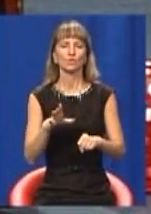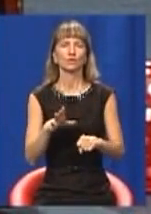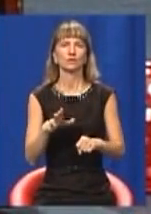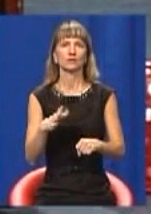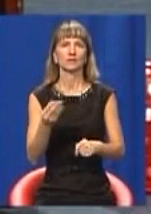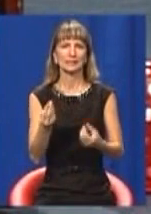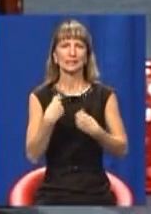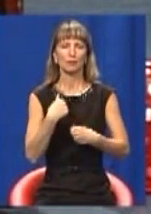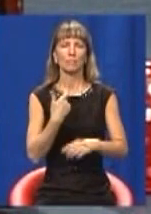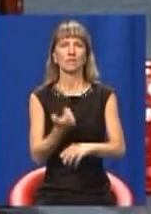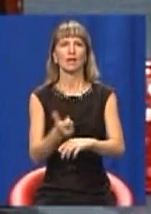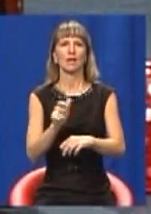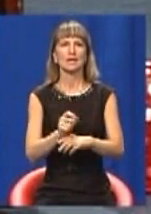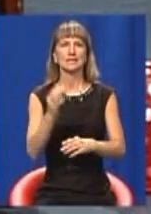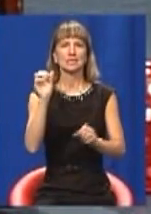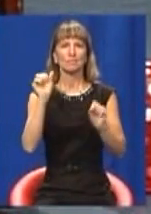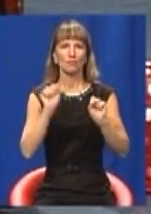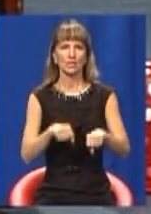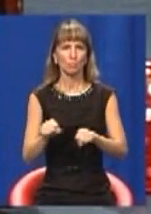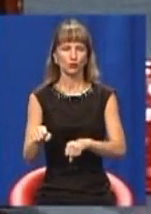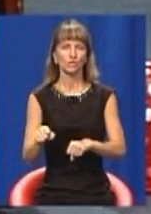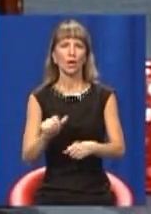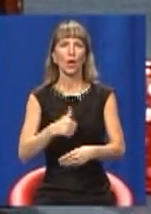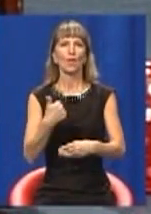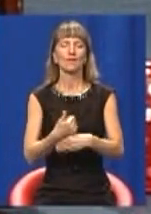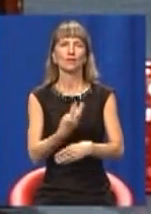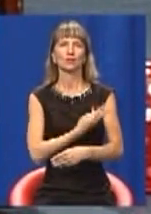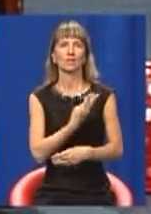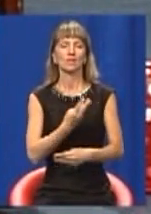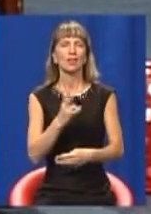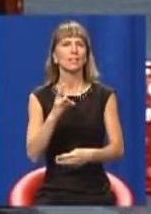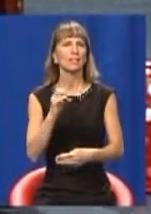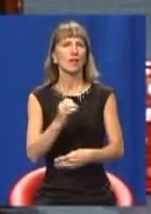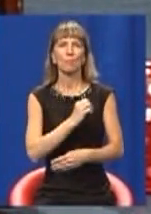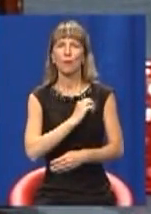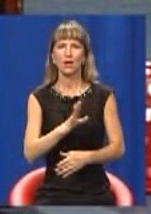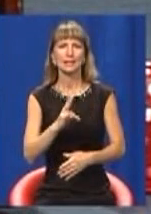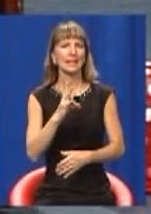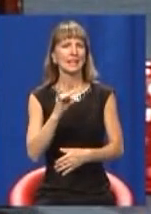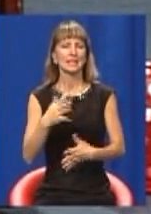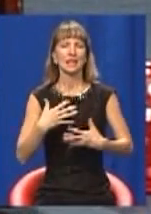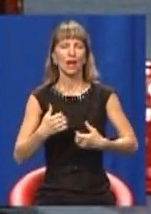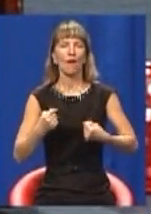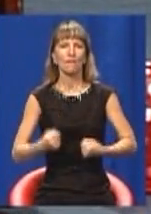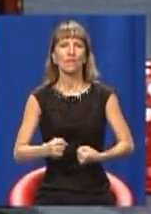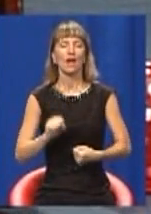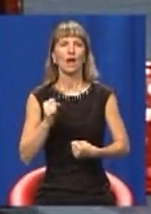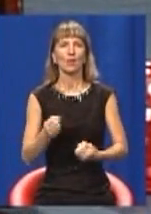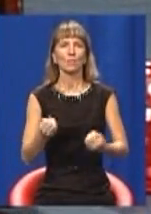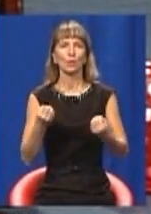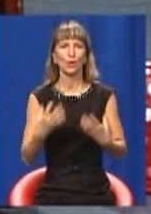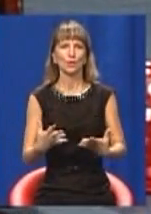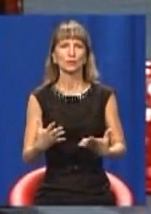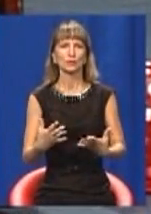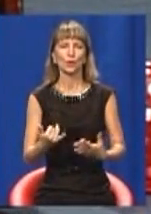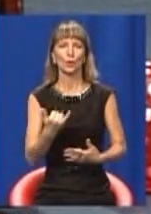мене надздібностями, то головне моє бажання буде не там не якесь багатство, не якесь здоров'я, не якесь щось, а просто от в